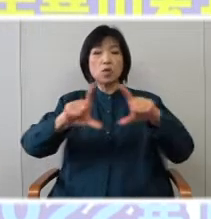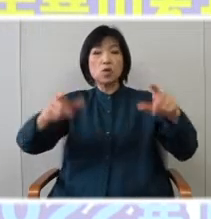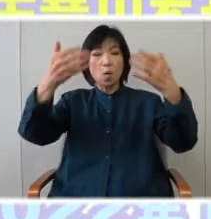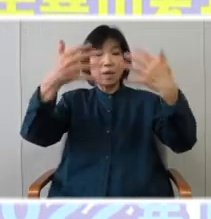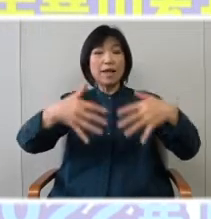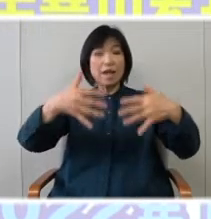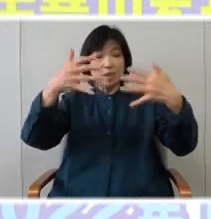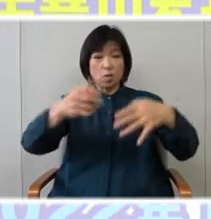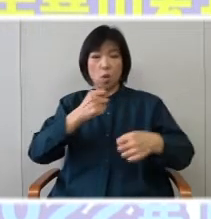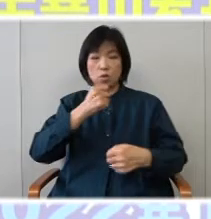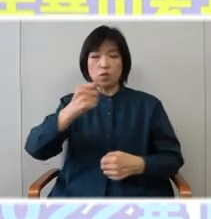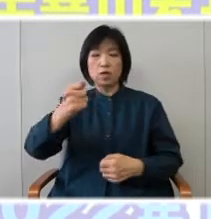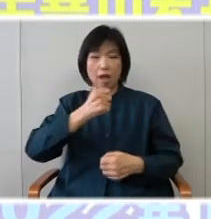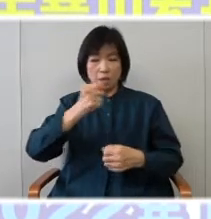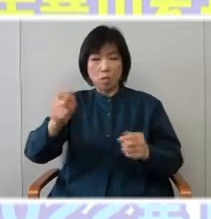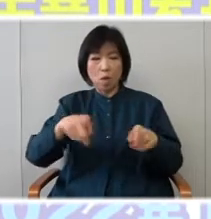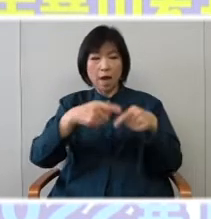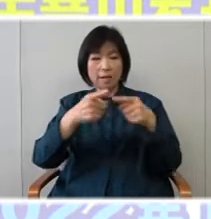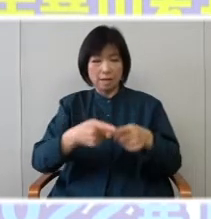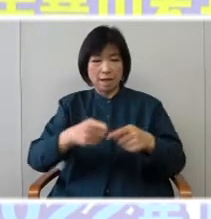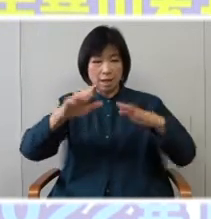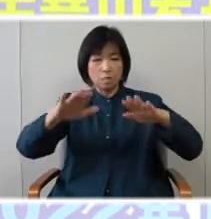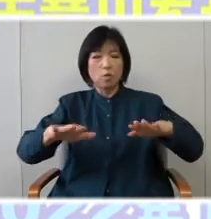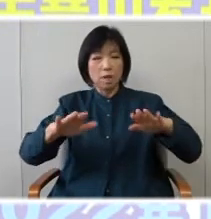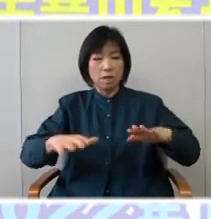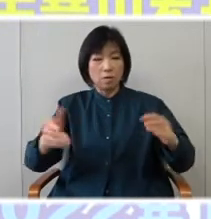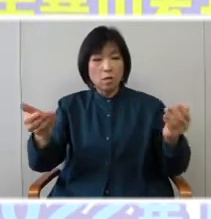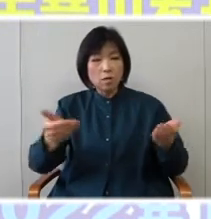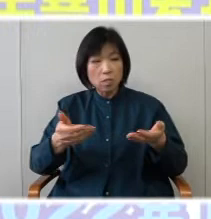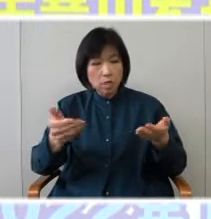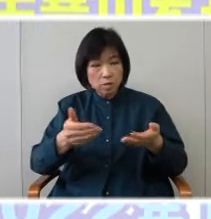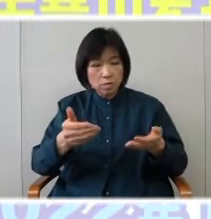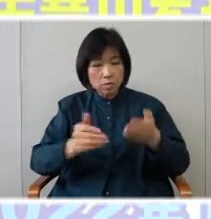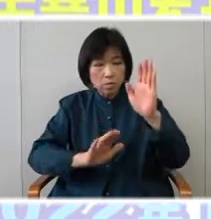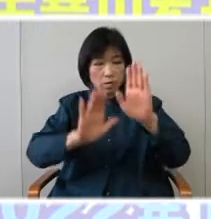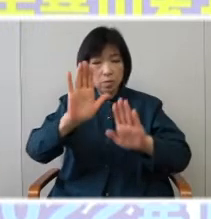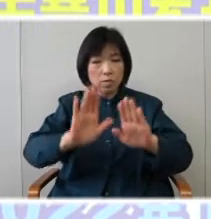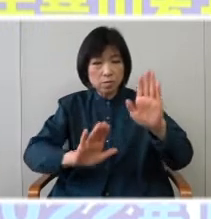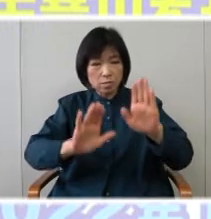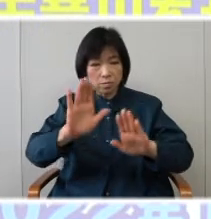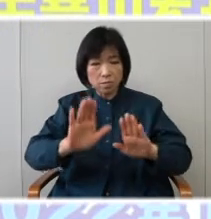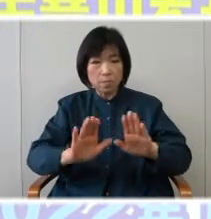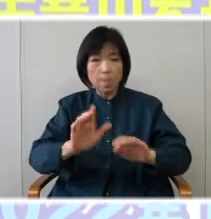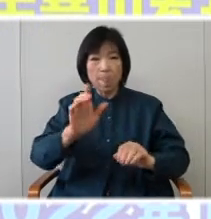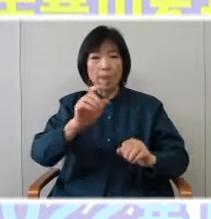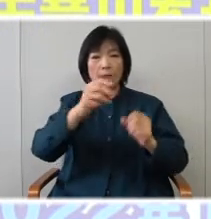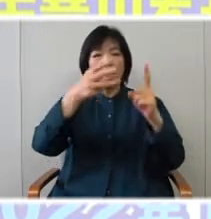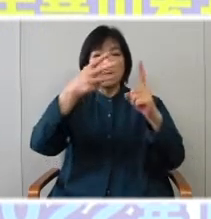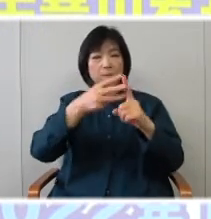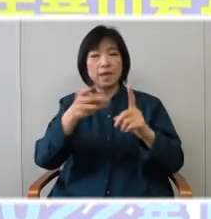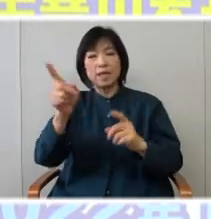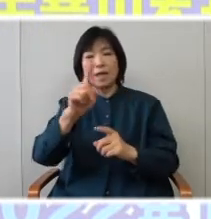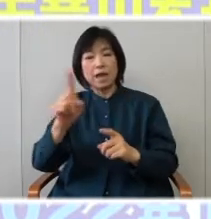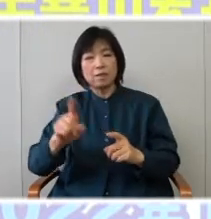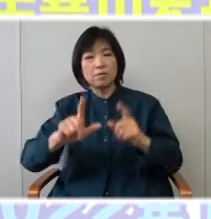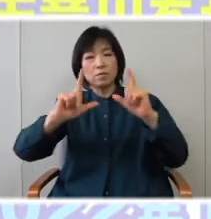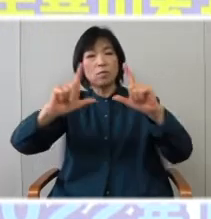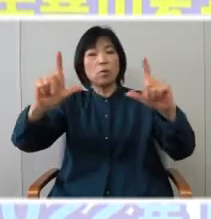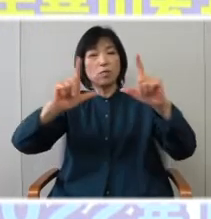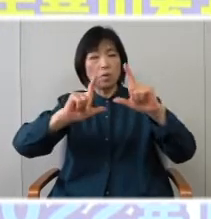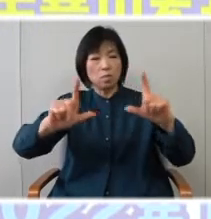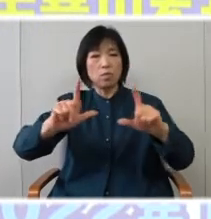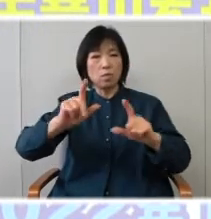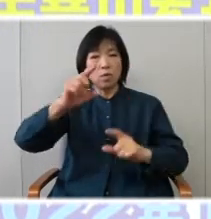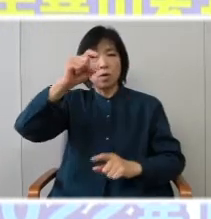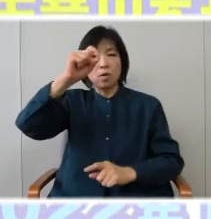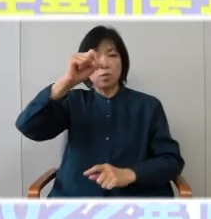して、まあ、今回のイベントの模様、これはあの BS テレビ東京の土曜日の